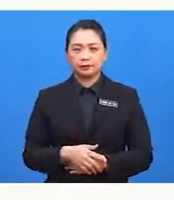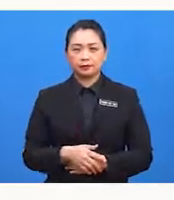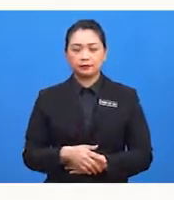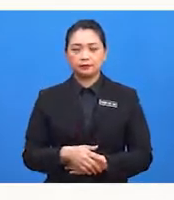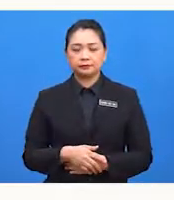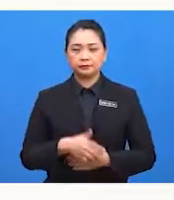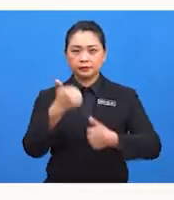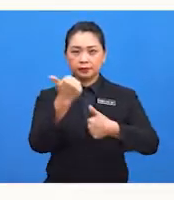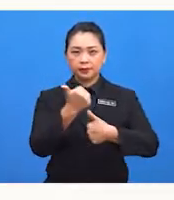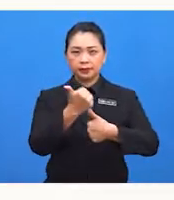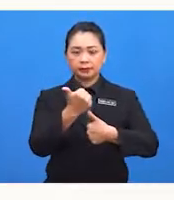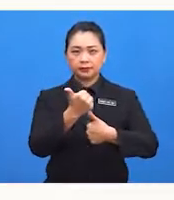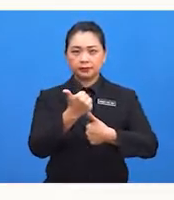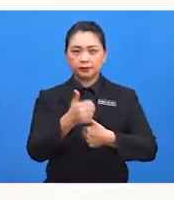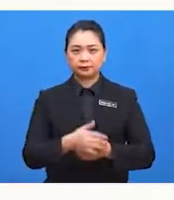yang pertama,